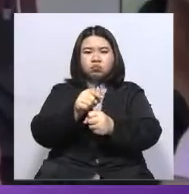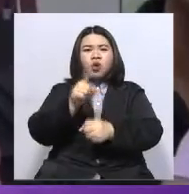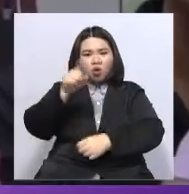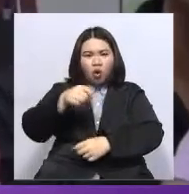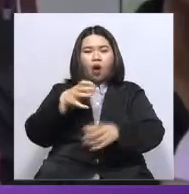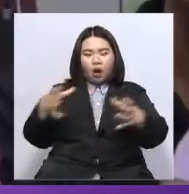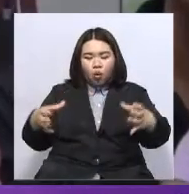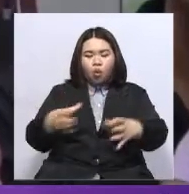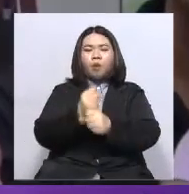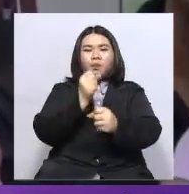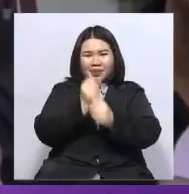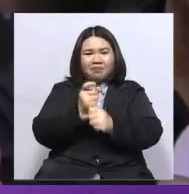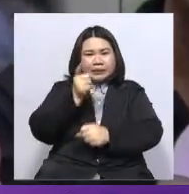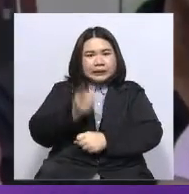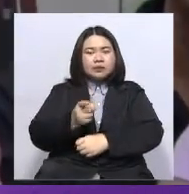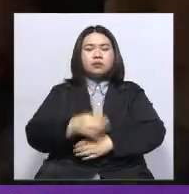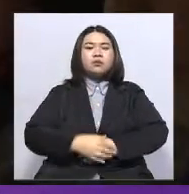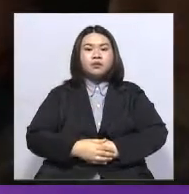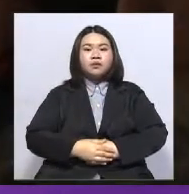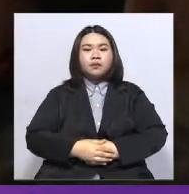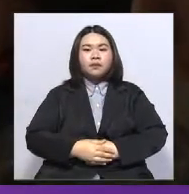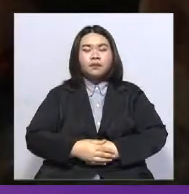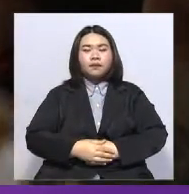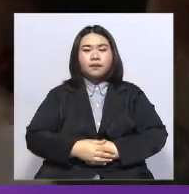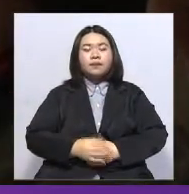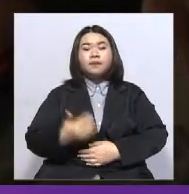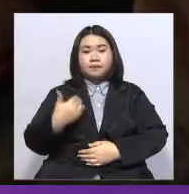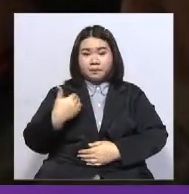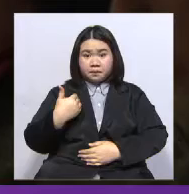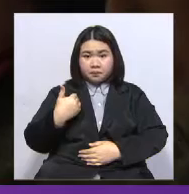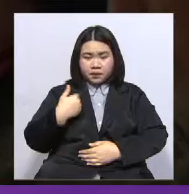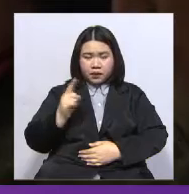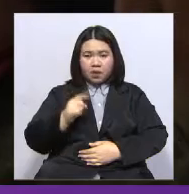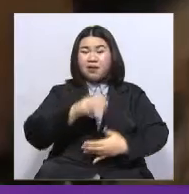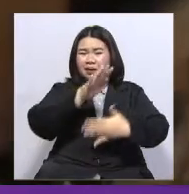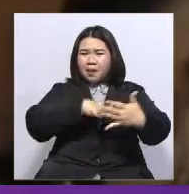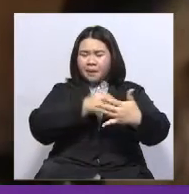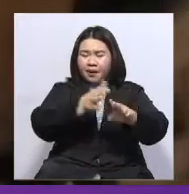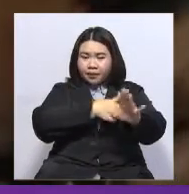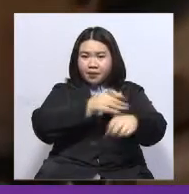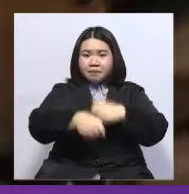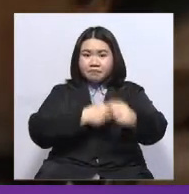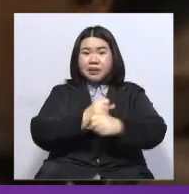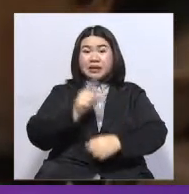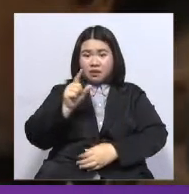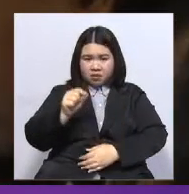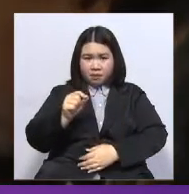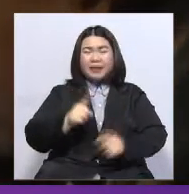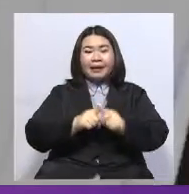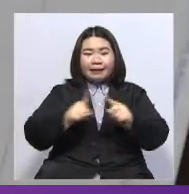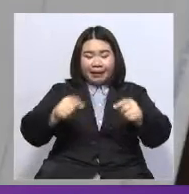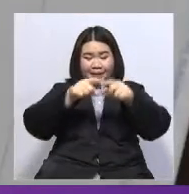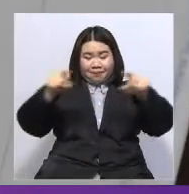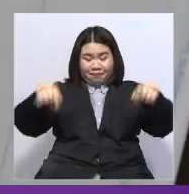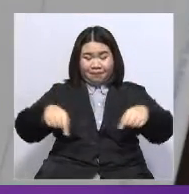อบกันเป็นภาพที่สมบูรณ์นะครับ อย่างไรก็ตามแม้ว่าจะเป็นยุทธศาสตร์ชาติระยะ20ปีนะคะแต่ว่ายุทธศาสตร์ฉบับ